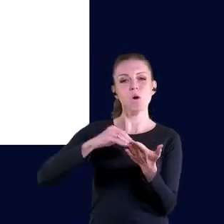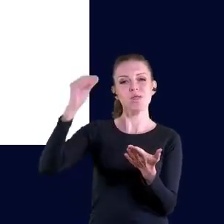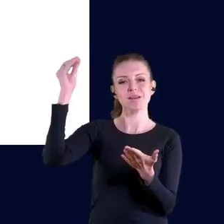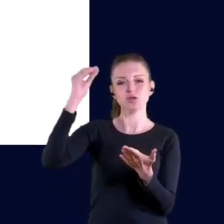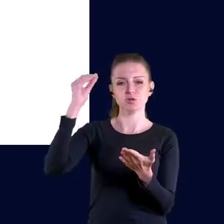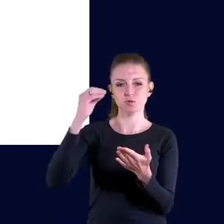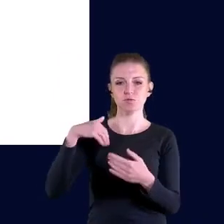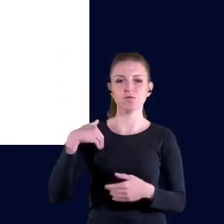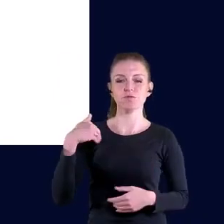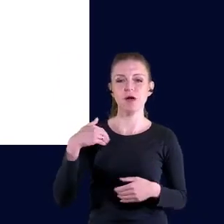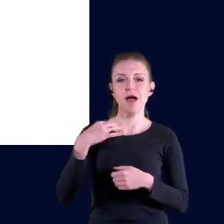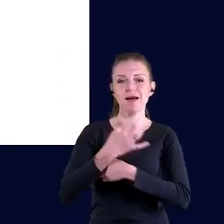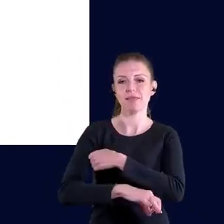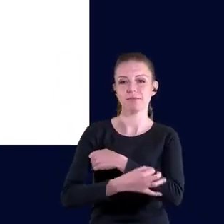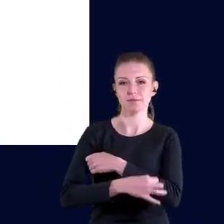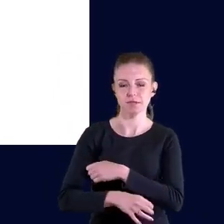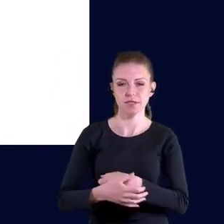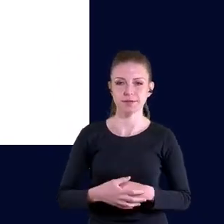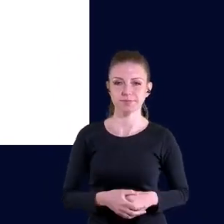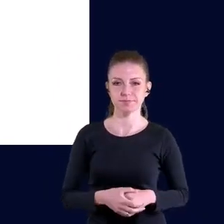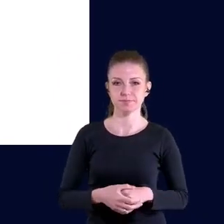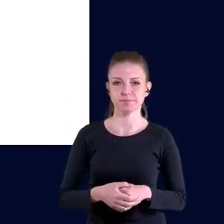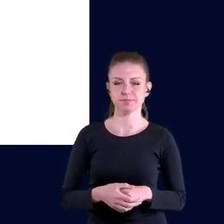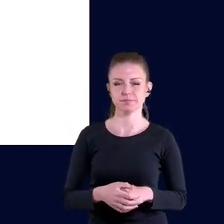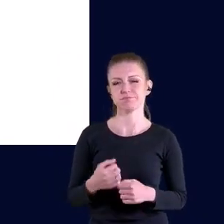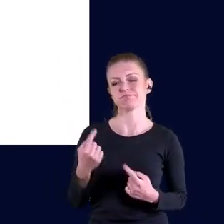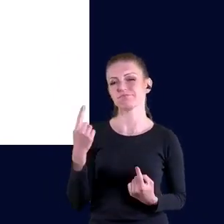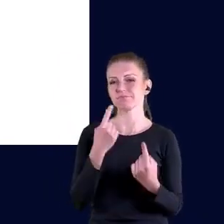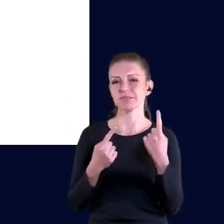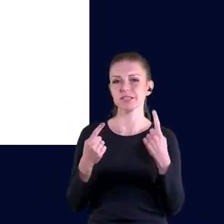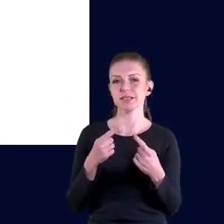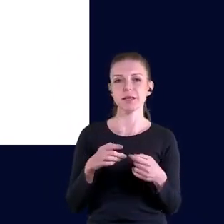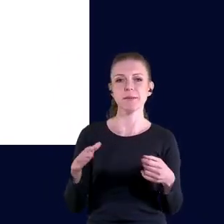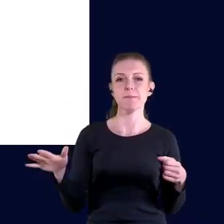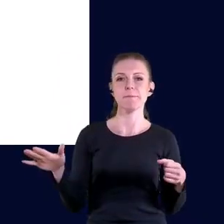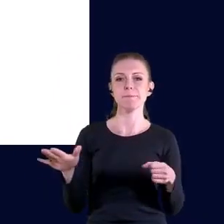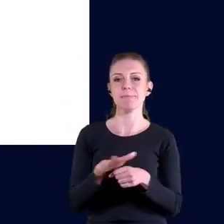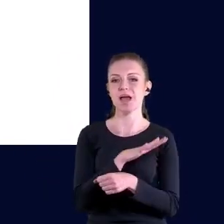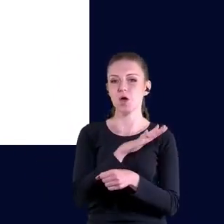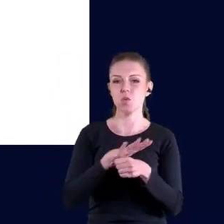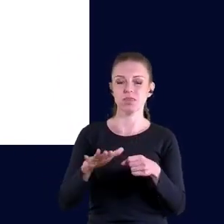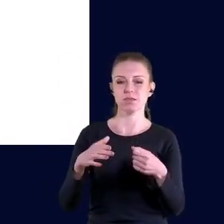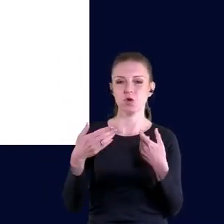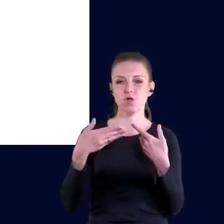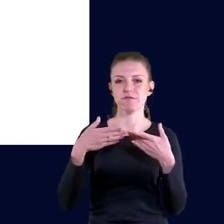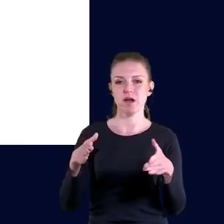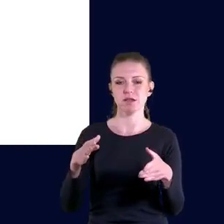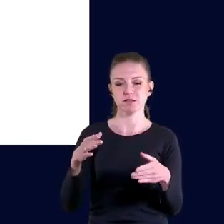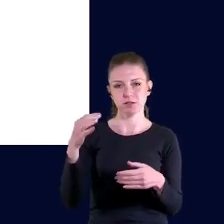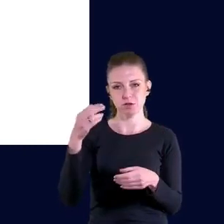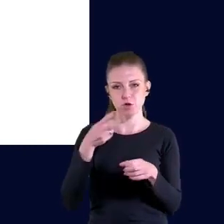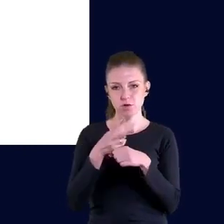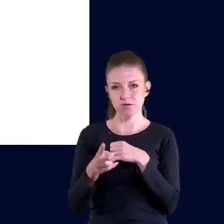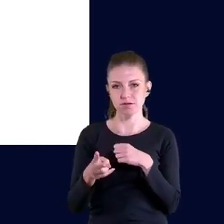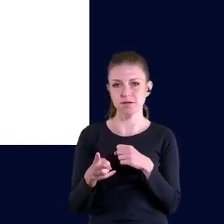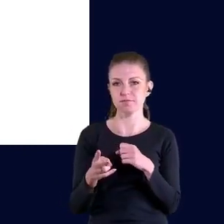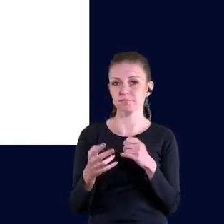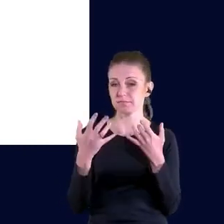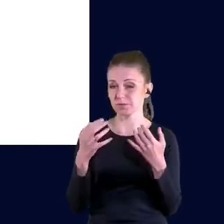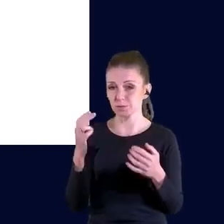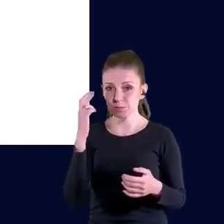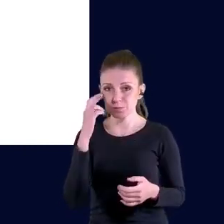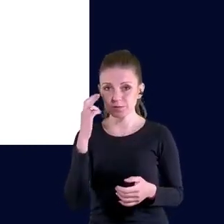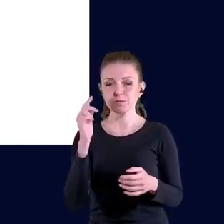jednak w moim przekonaniu pełne zrozumienie znaczenia otwartych zasobów edukacyjnych zyskuje się rozważając je w